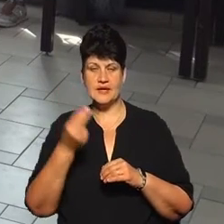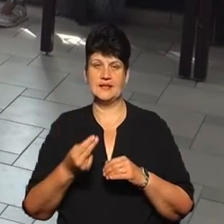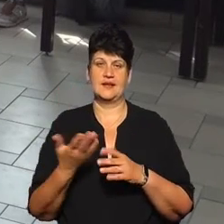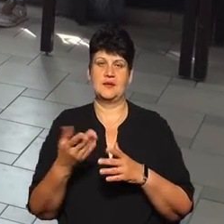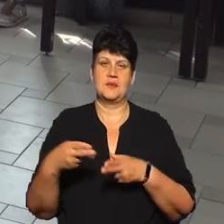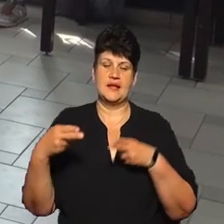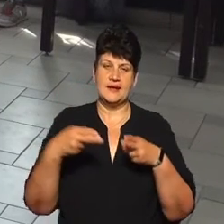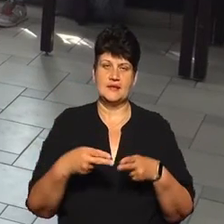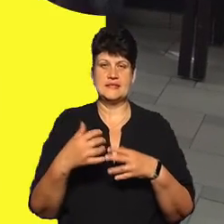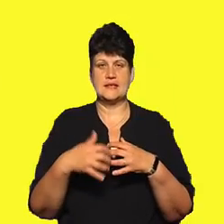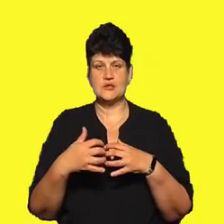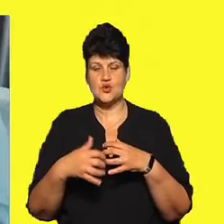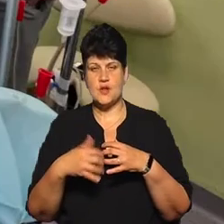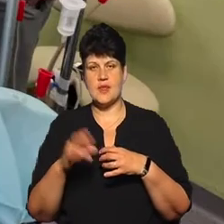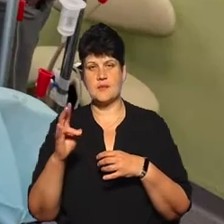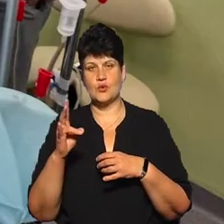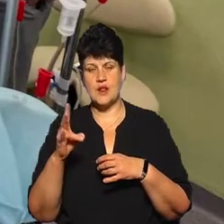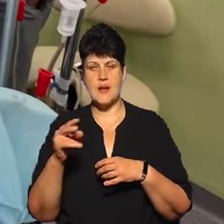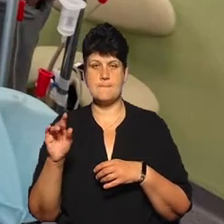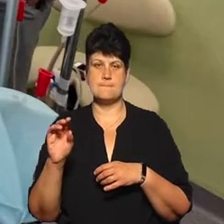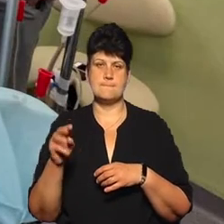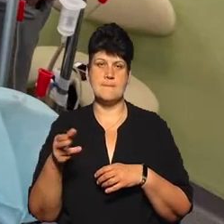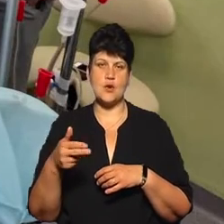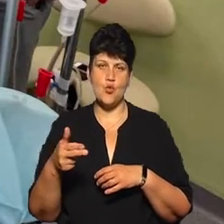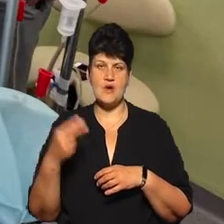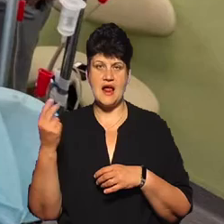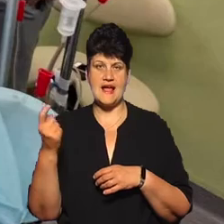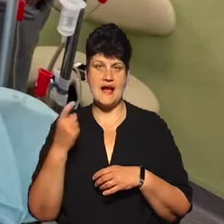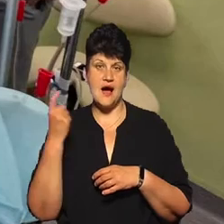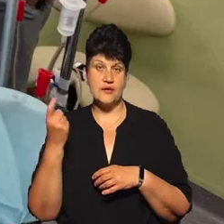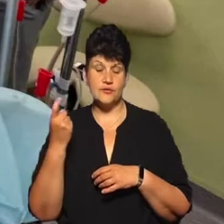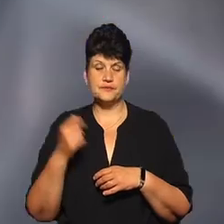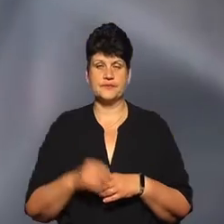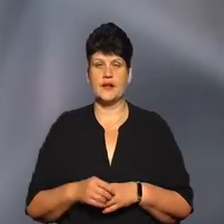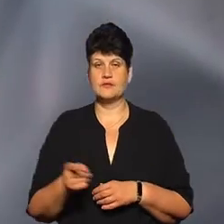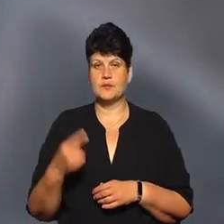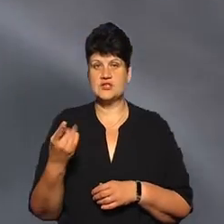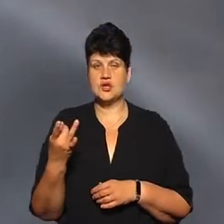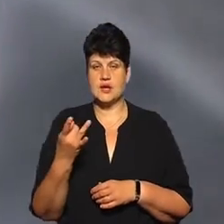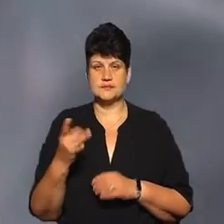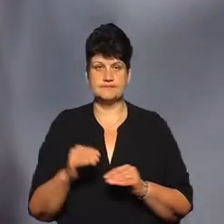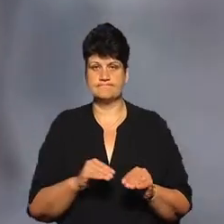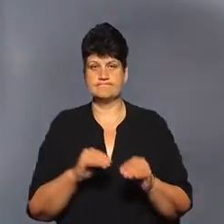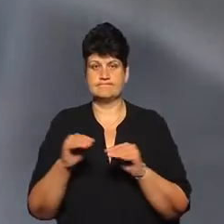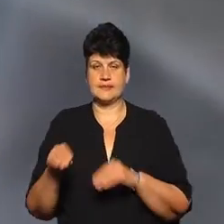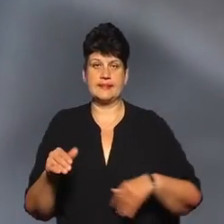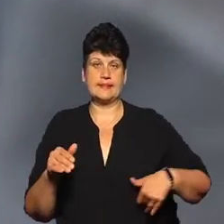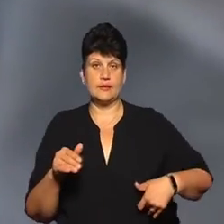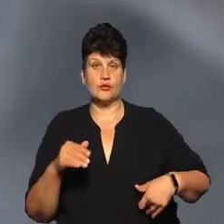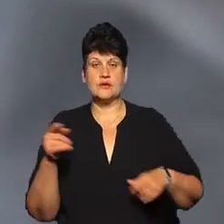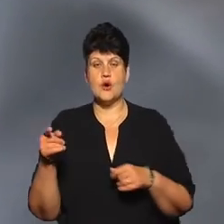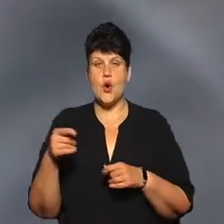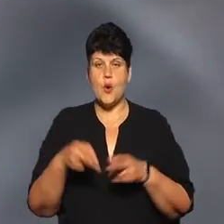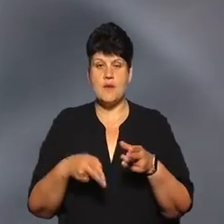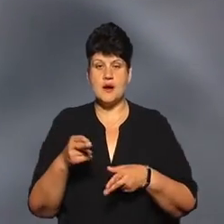Маріуполя та Харкова. У Тернополі вперше трансплантували нирку. Операцію провели в обласній клінічній